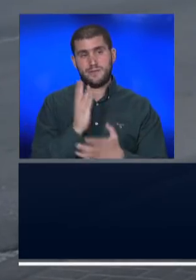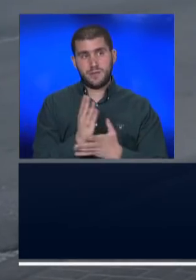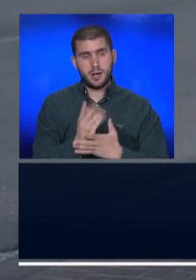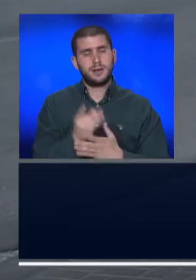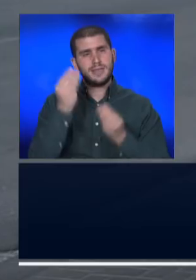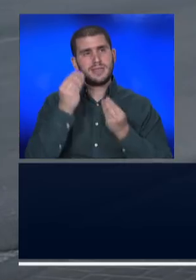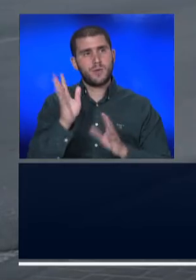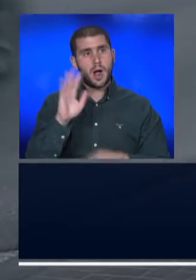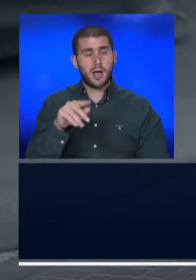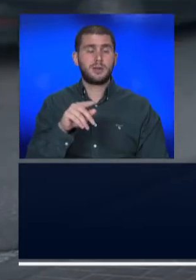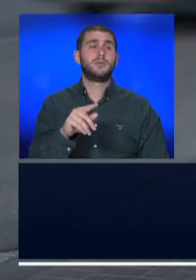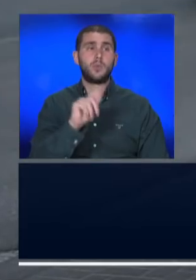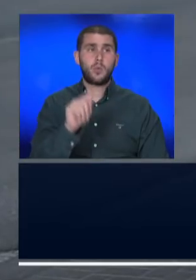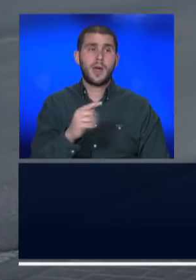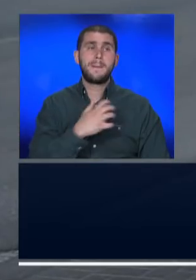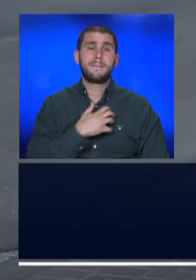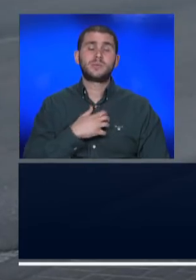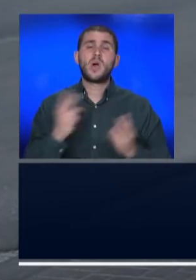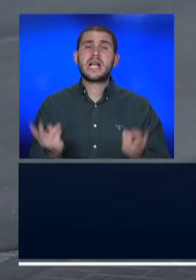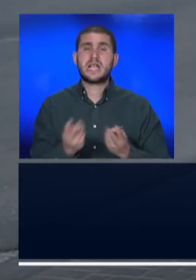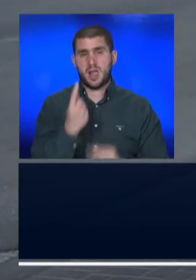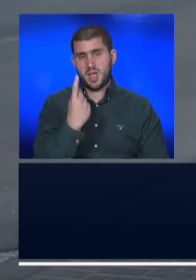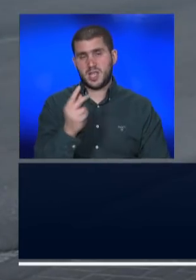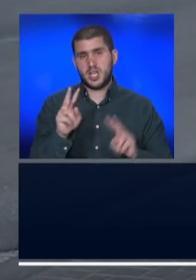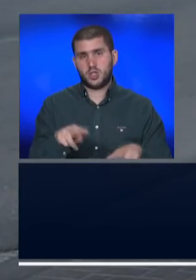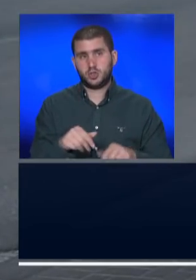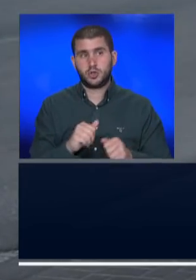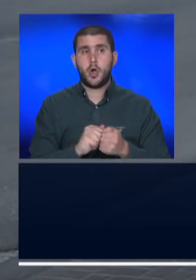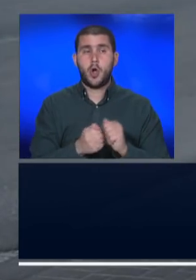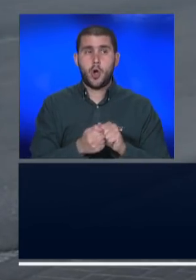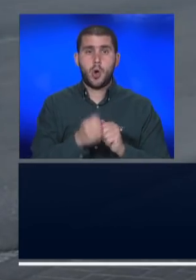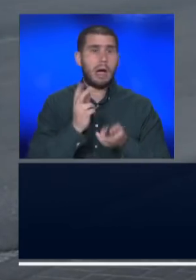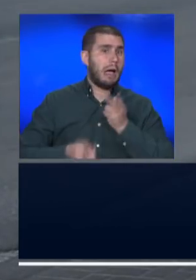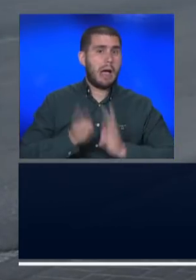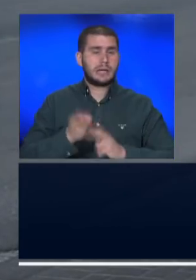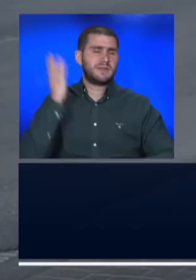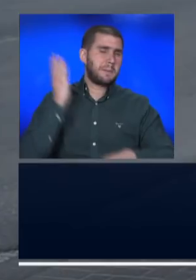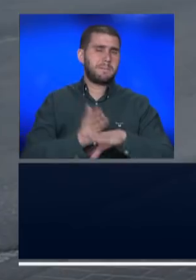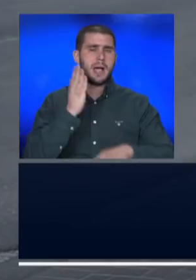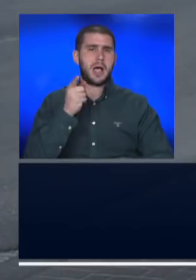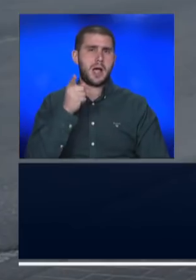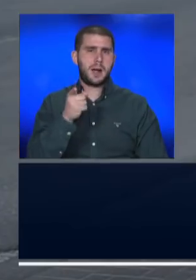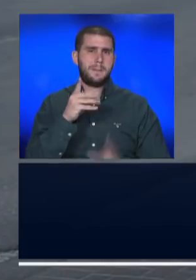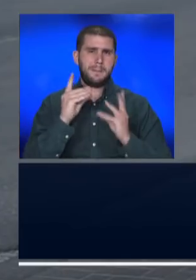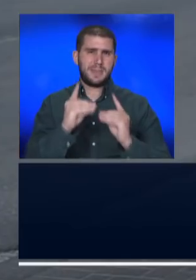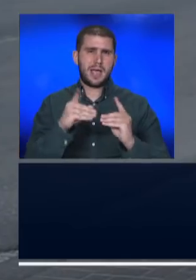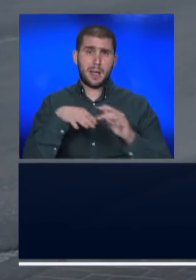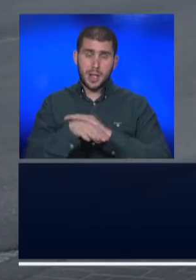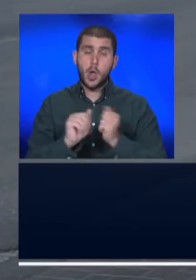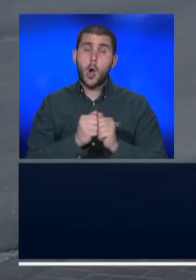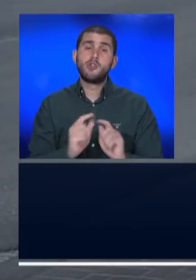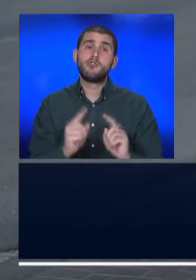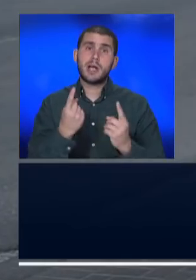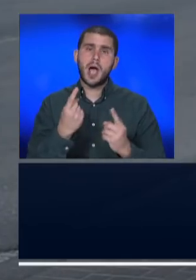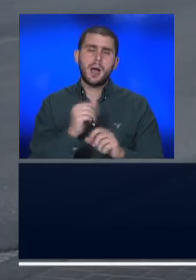הנראה פצוע קל אחד, או שהוא רץ ונחבל בדרכו למרחב המוגן, או שזה קרה מהעדף. אנחנו עדיין מנסים